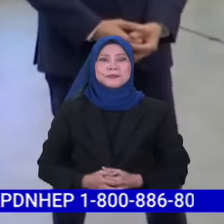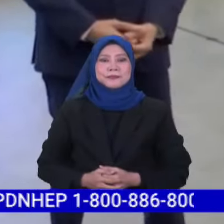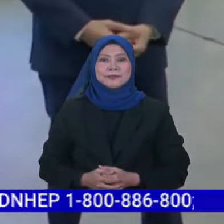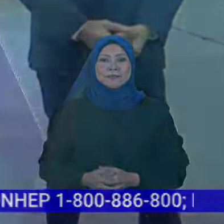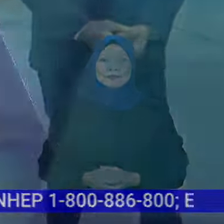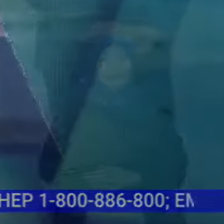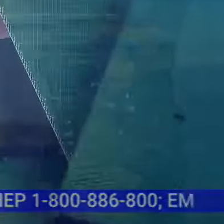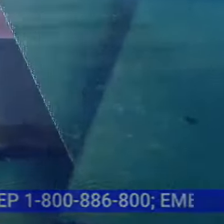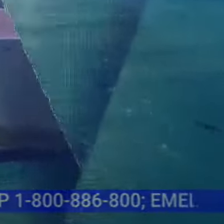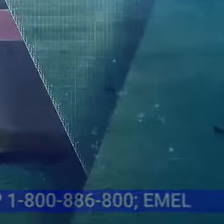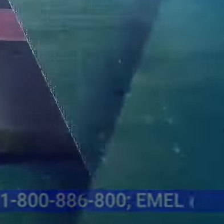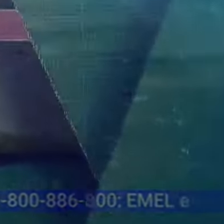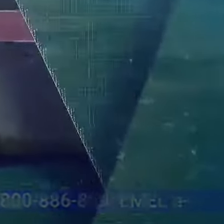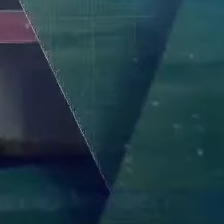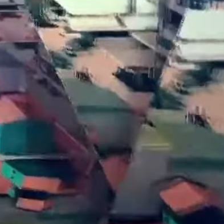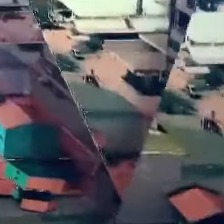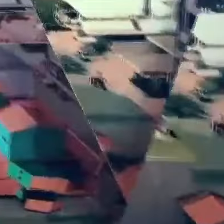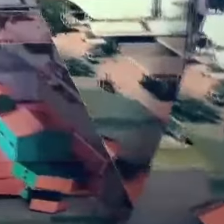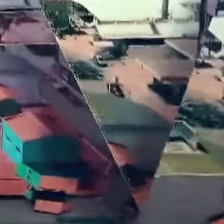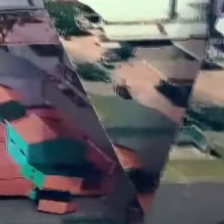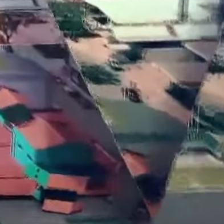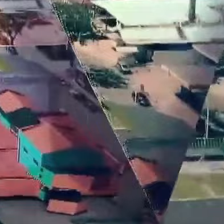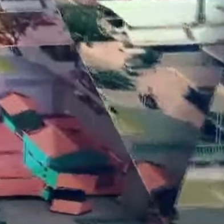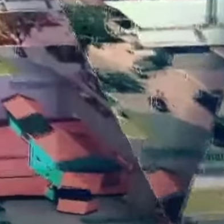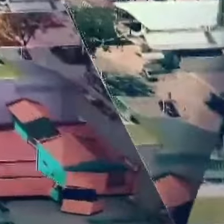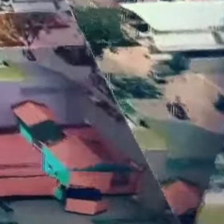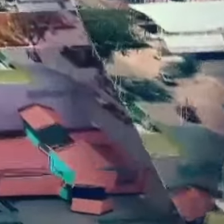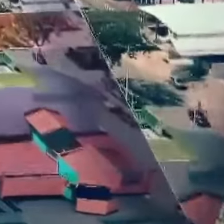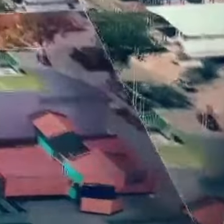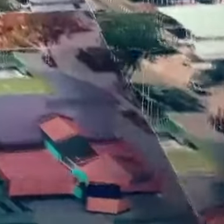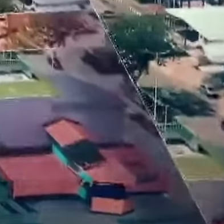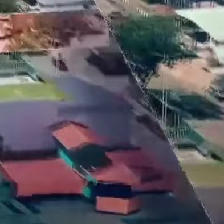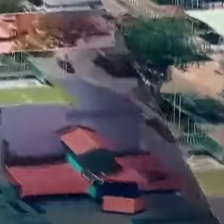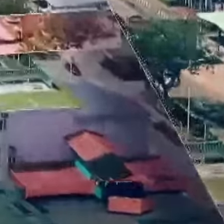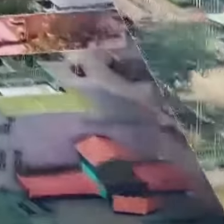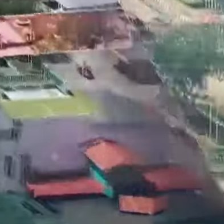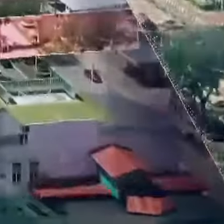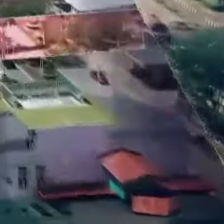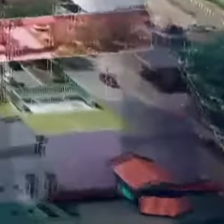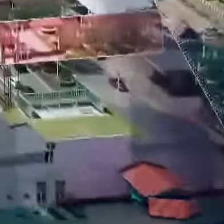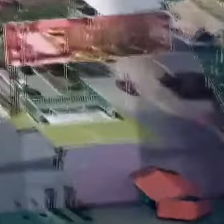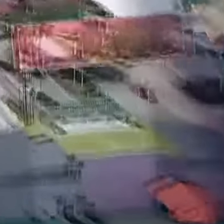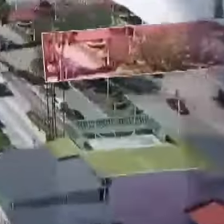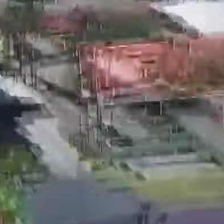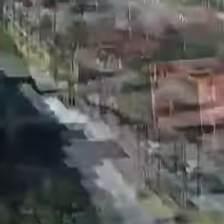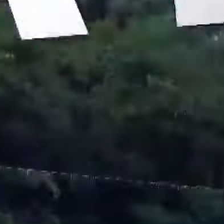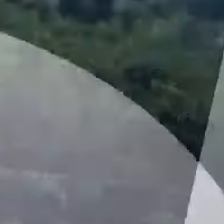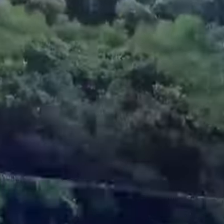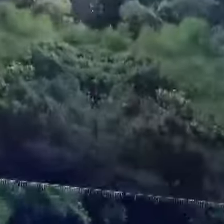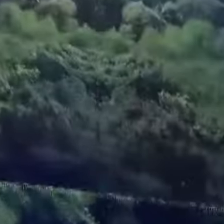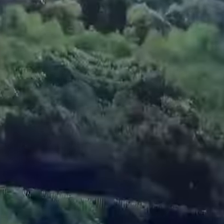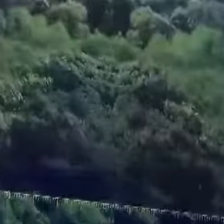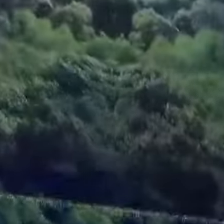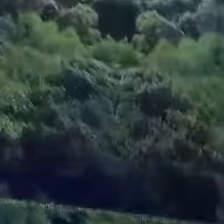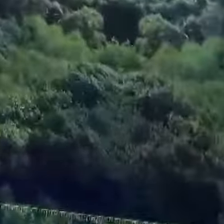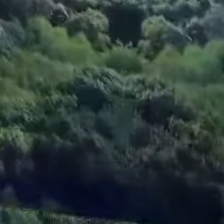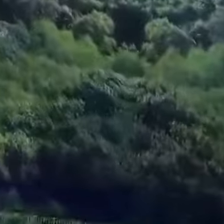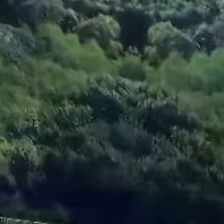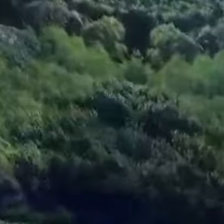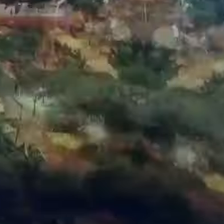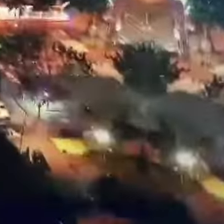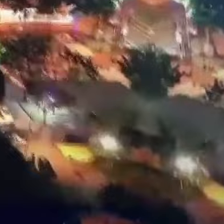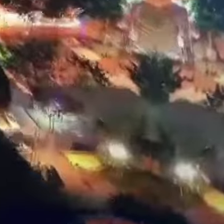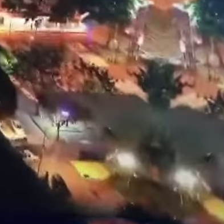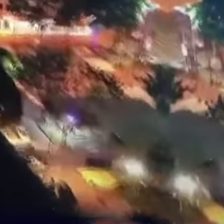hai hai di sampingnya minyak minyak minyak minyak